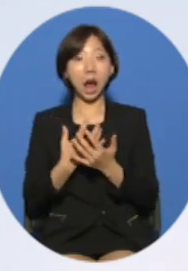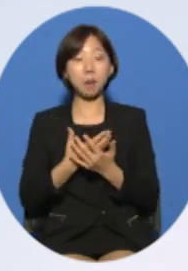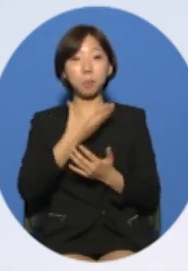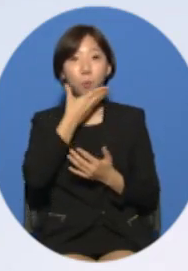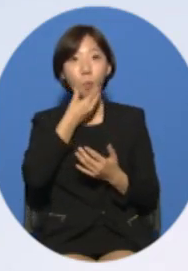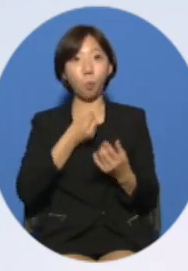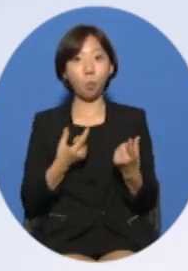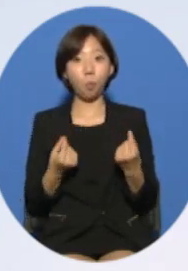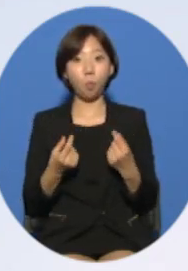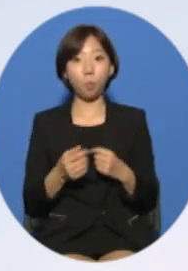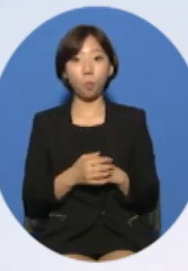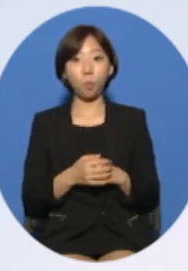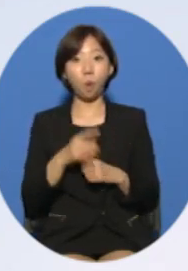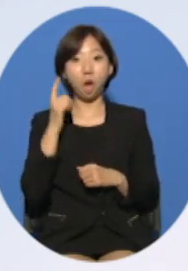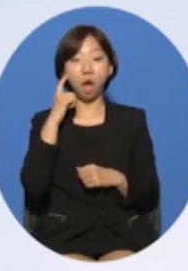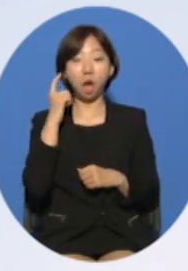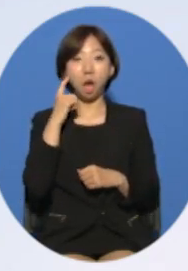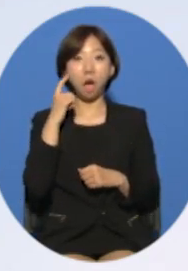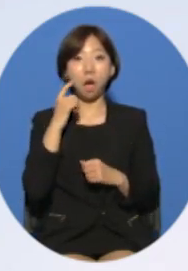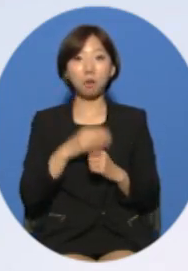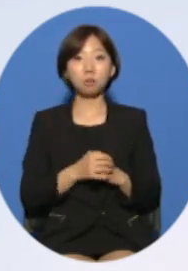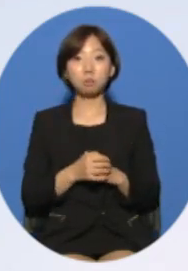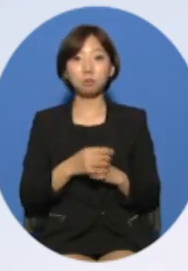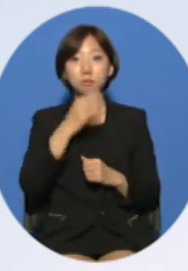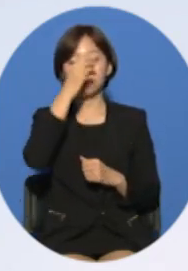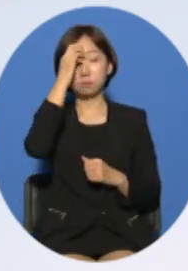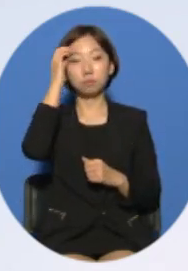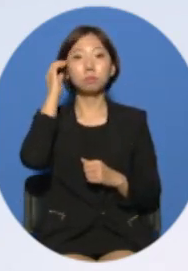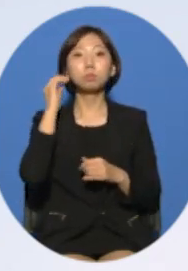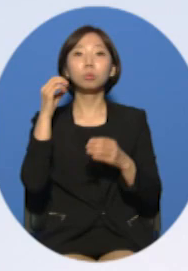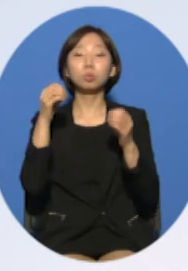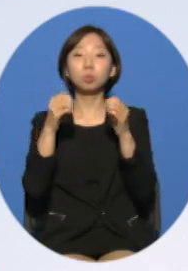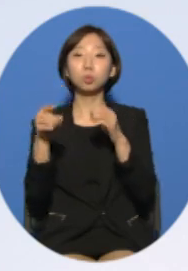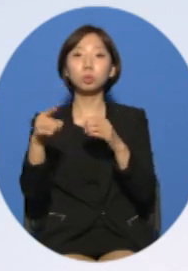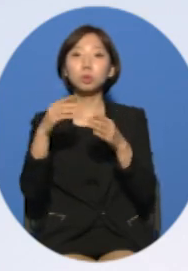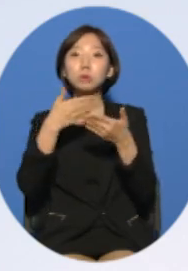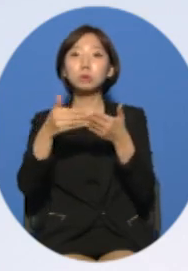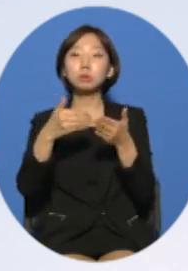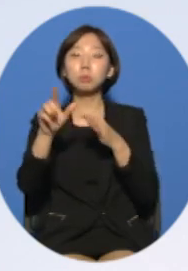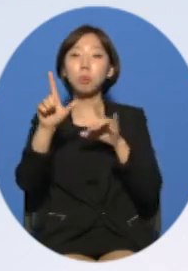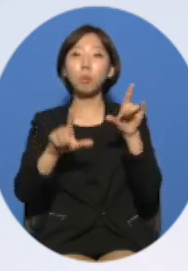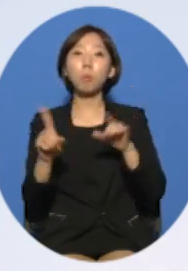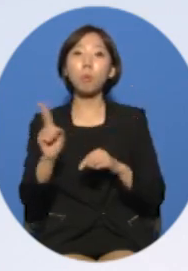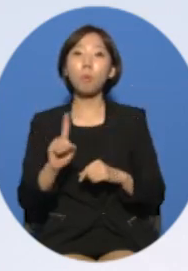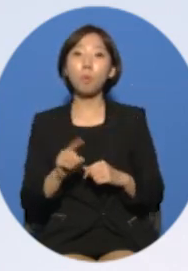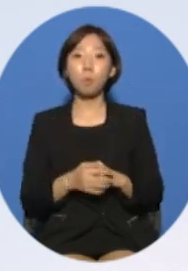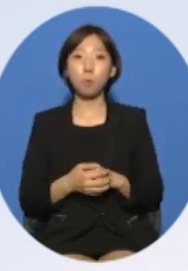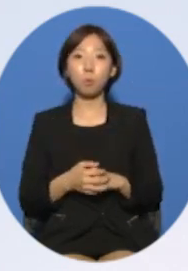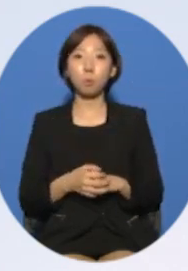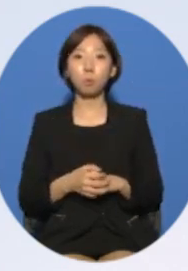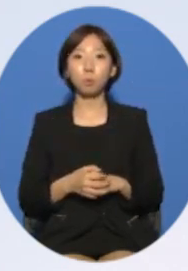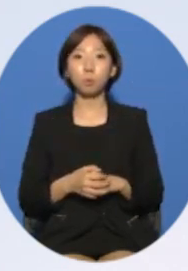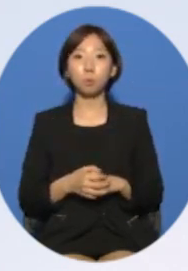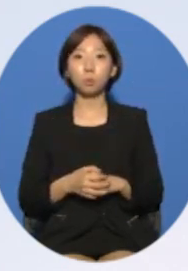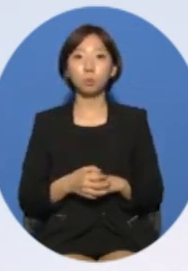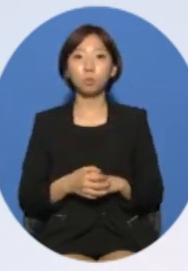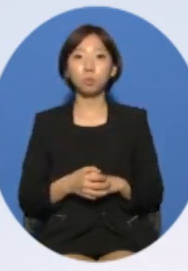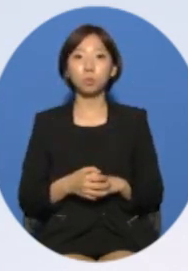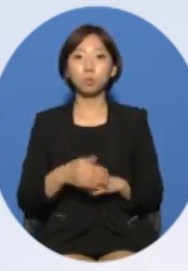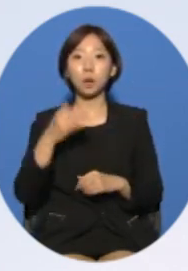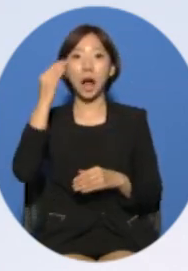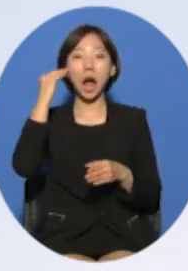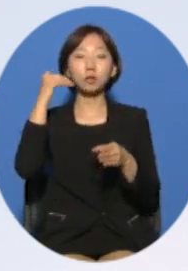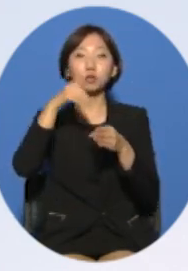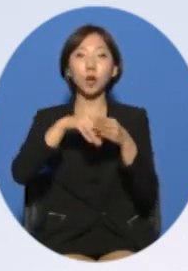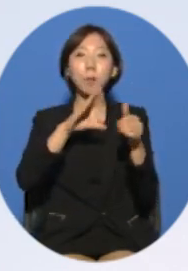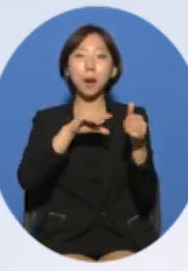이것이 왜 이렇게 한 줄 압니까? 저도 그게 항상 궁금했는데 왜 이 표시로 이렇게 저희가 기표를 투표를 하게 되는 겁니까? 한국